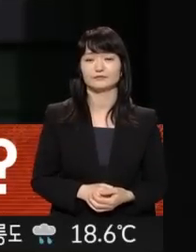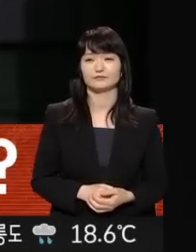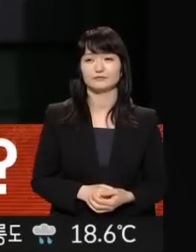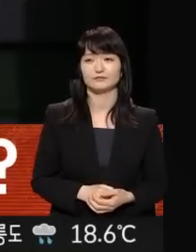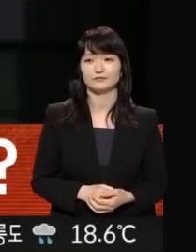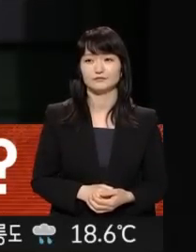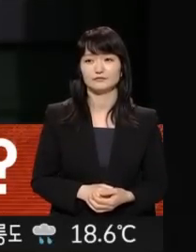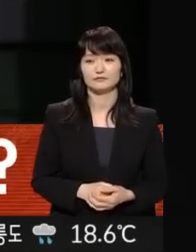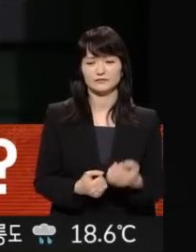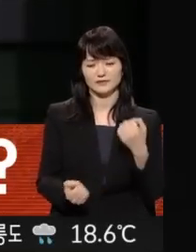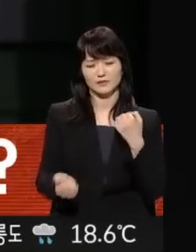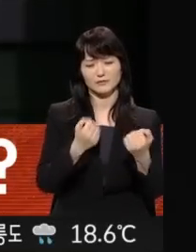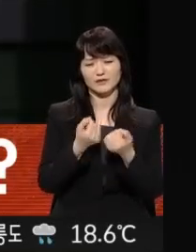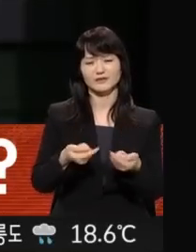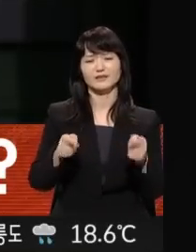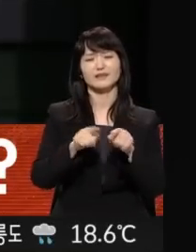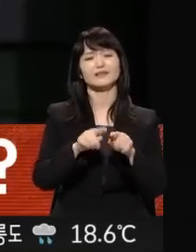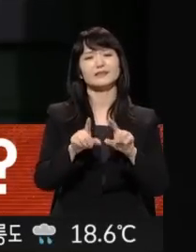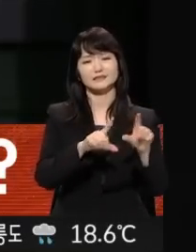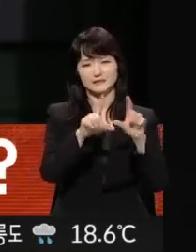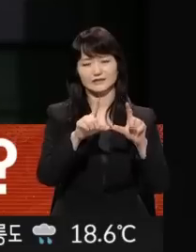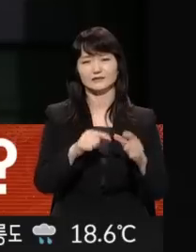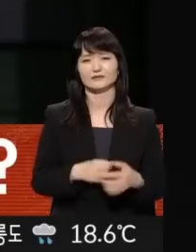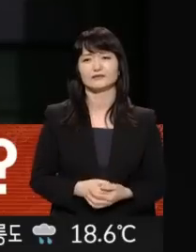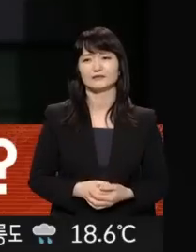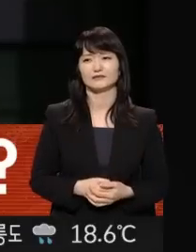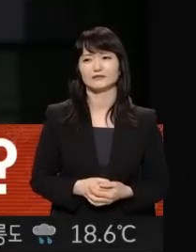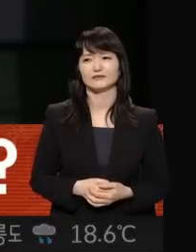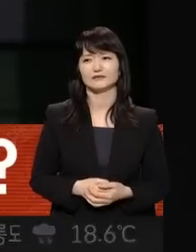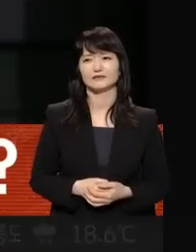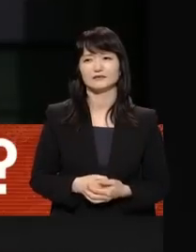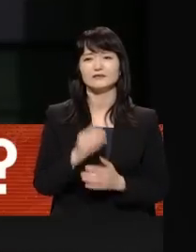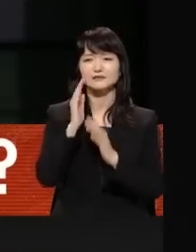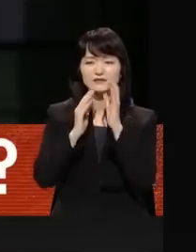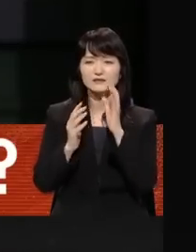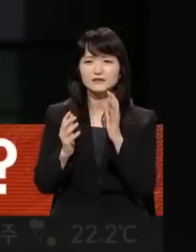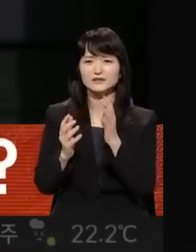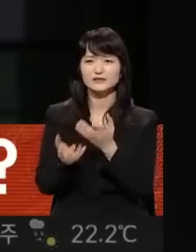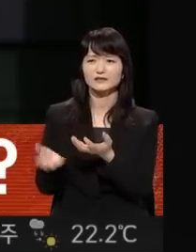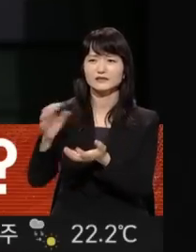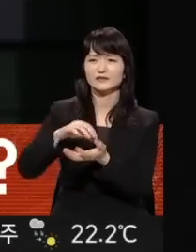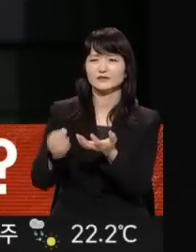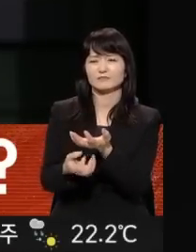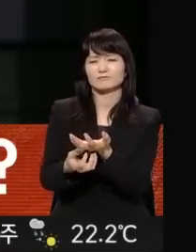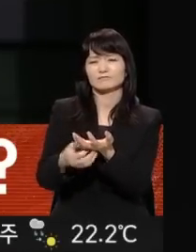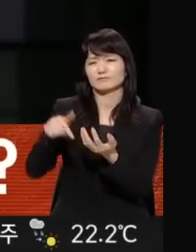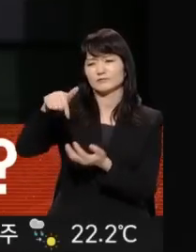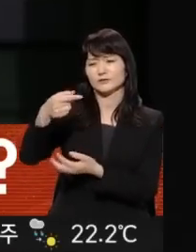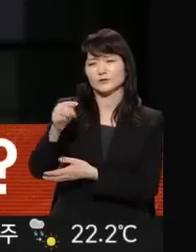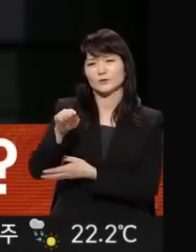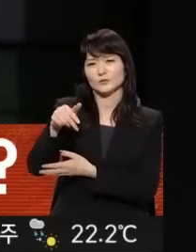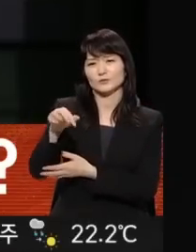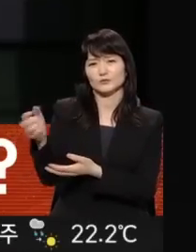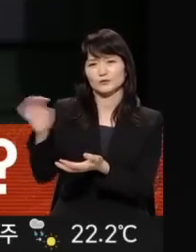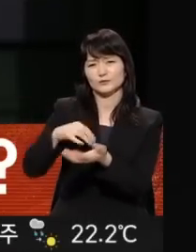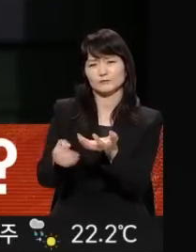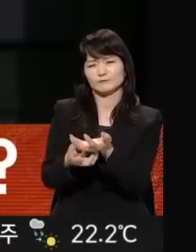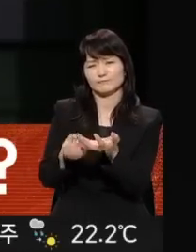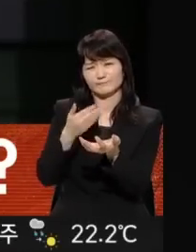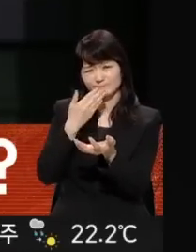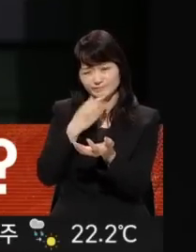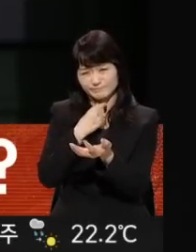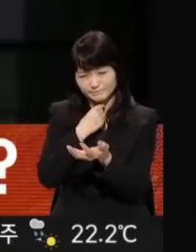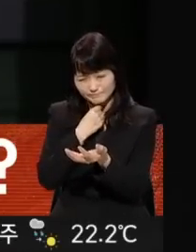님은 덤벨이랑 살아라 하셨고요 jhj님은 김치찌개 곱창전골 얼마나 먹고 싶을까요 남편은 이런 의견도 주시긴